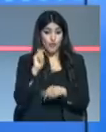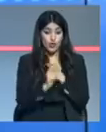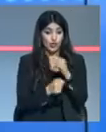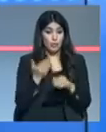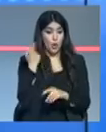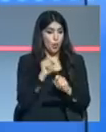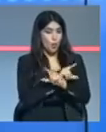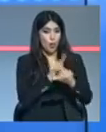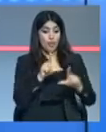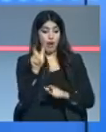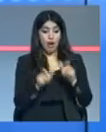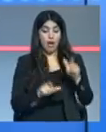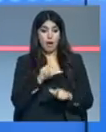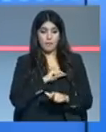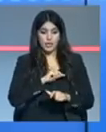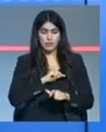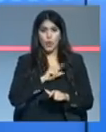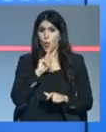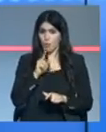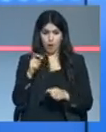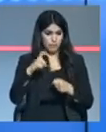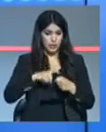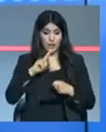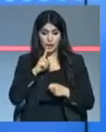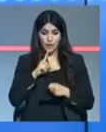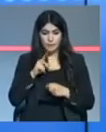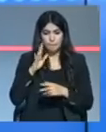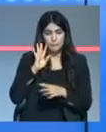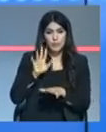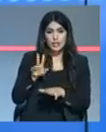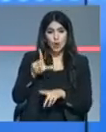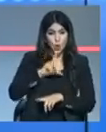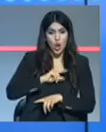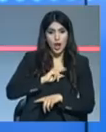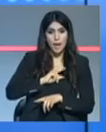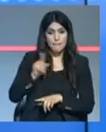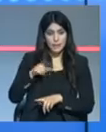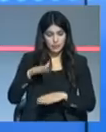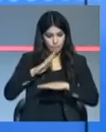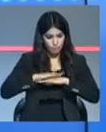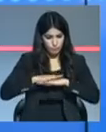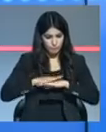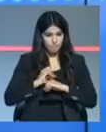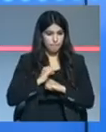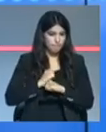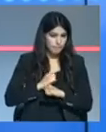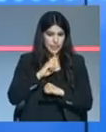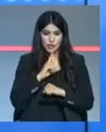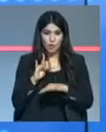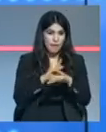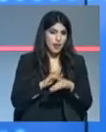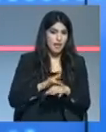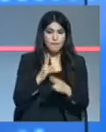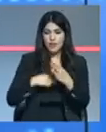وضوح وانه الامنيين كانوا موجودين وهنا ظهرت العقيده الامنيه اللي هي عقيده ضبط النفس وعقيده عدم الانسياق وراء